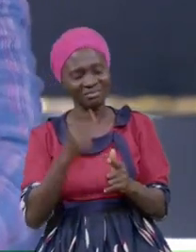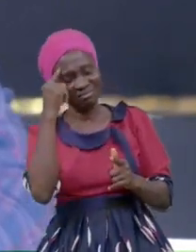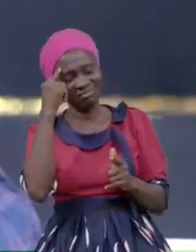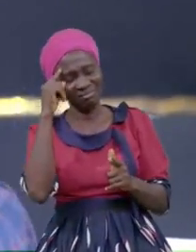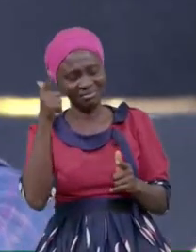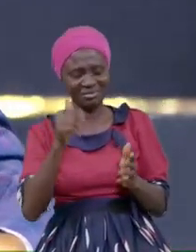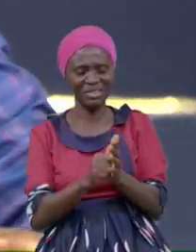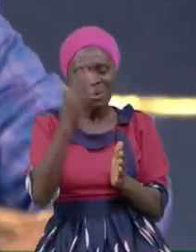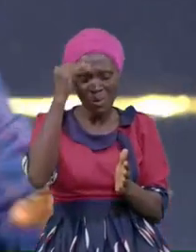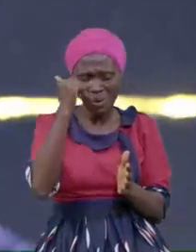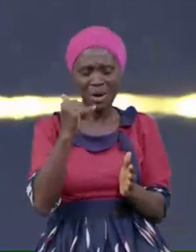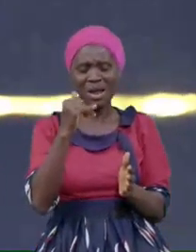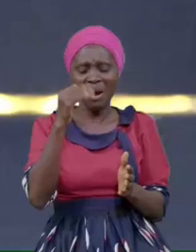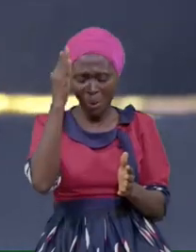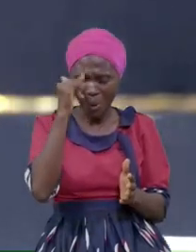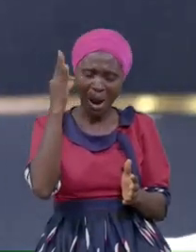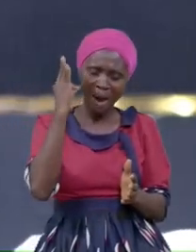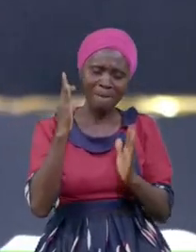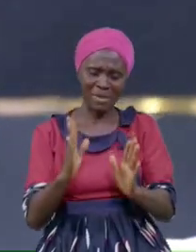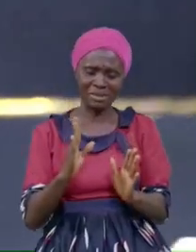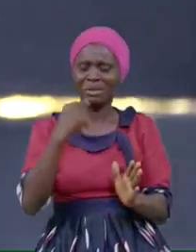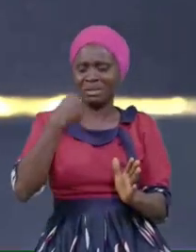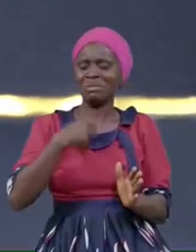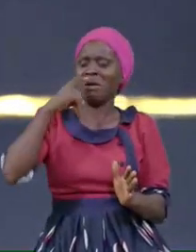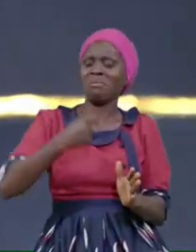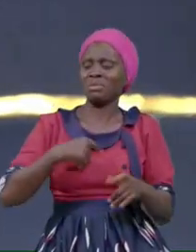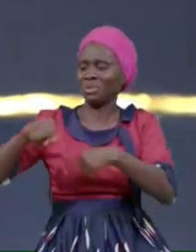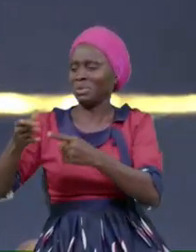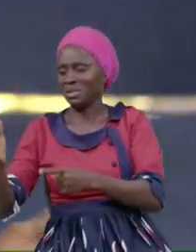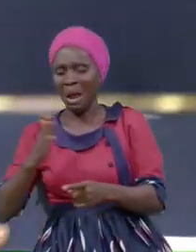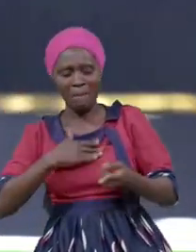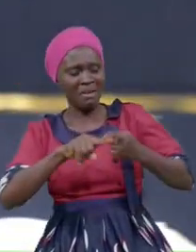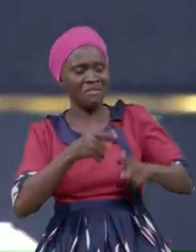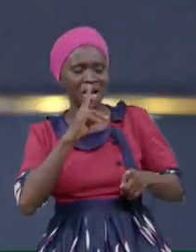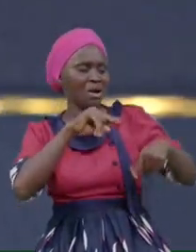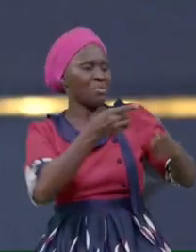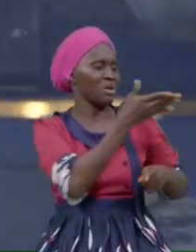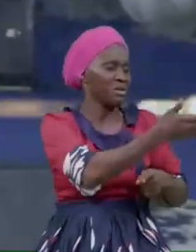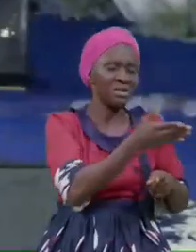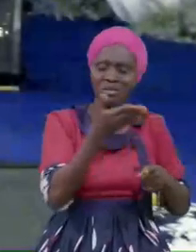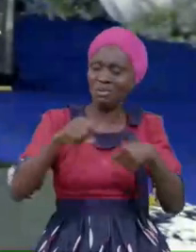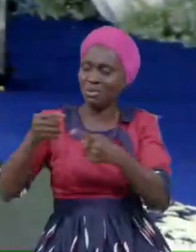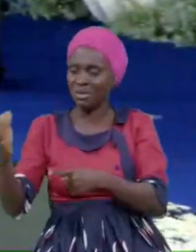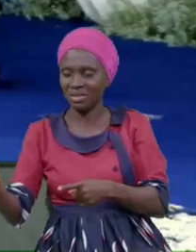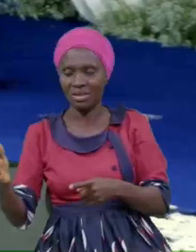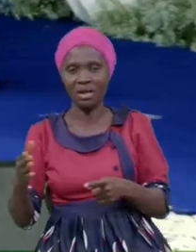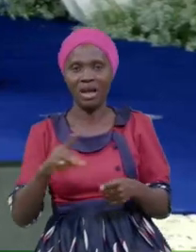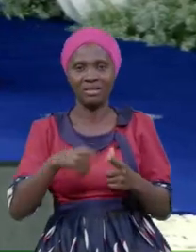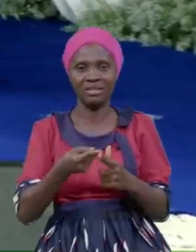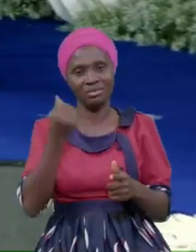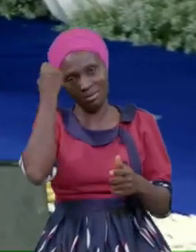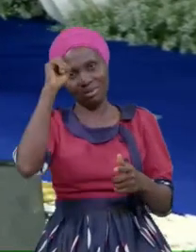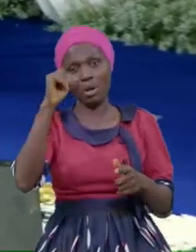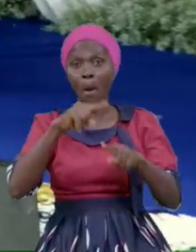suive là? Mes amis vont là, de l'autre côté. Comment est-ce que le pasteur veut que je sois différent? Ce n'est pas moi. C'est la grâce qui est venue dans ta